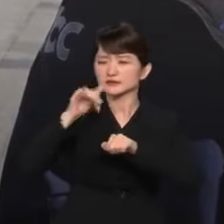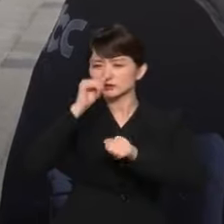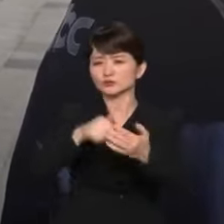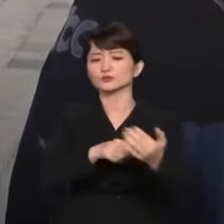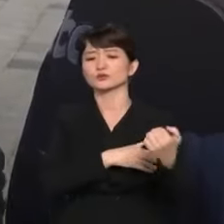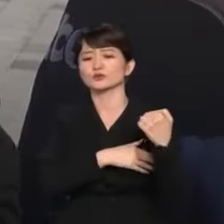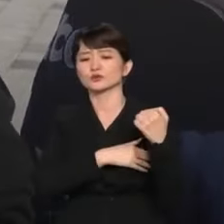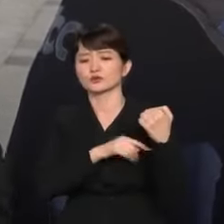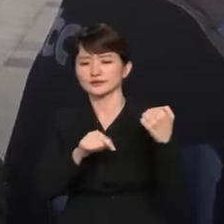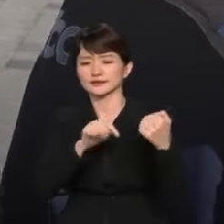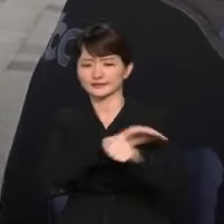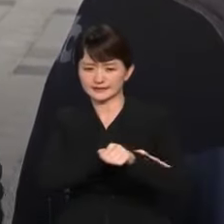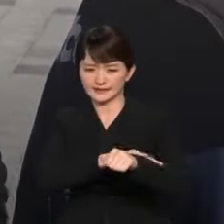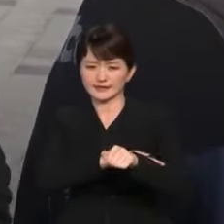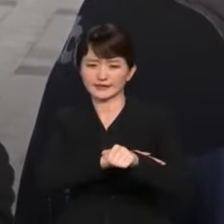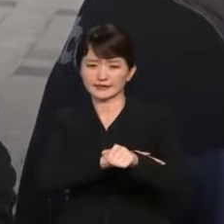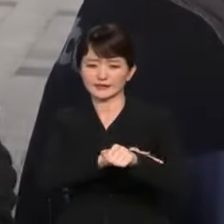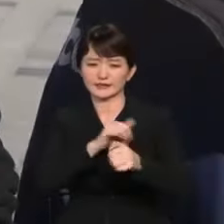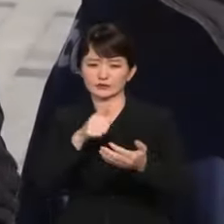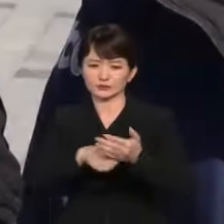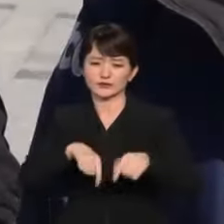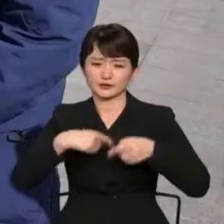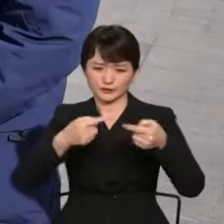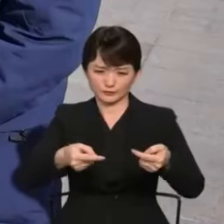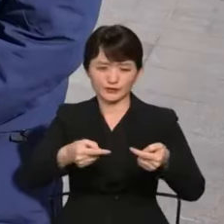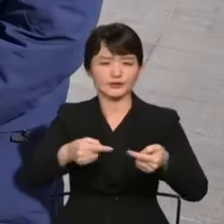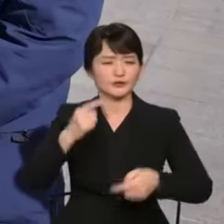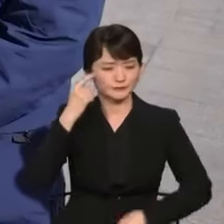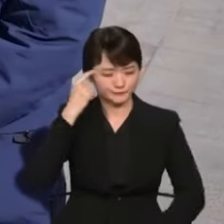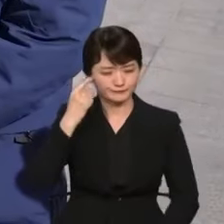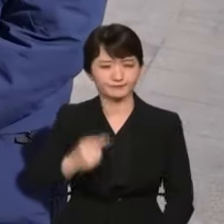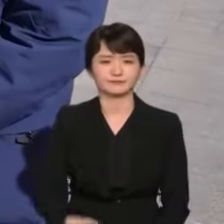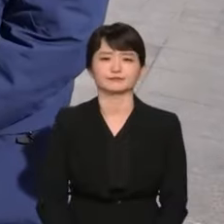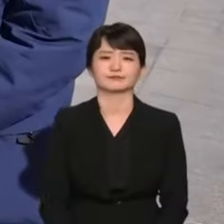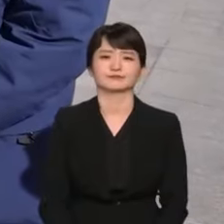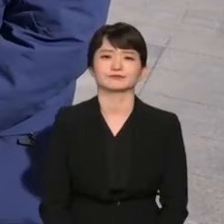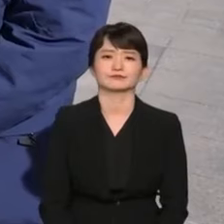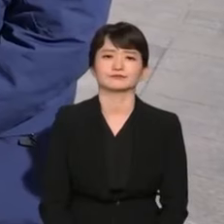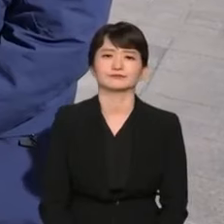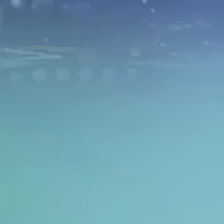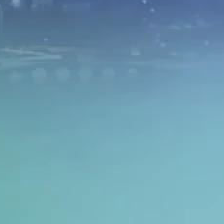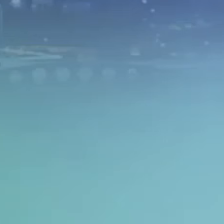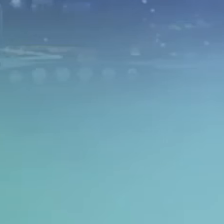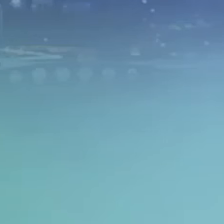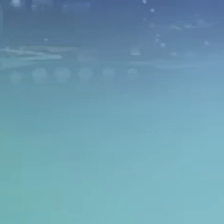투표권 같은 것도 제대로 행하려고 그런 생각입니다. JTBC 이희령입니다.